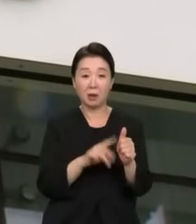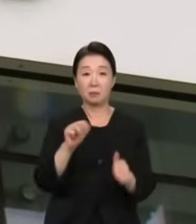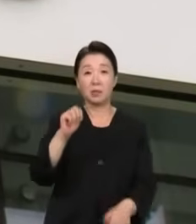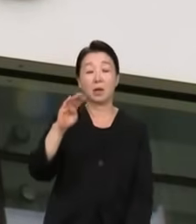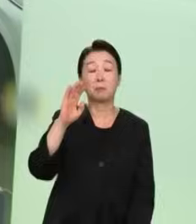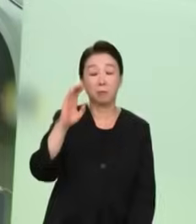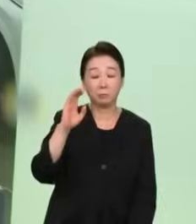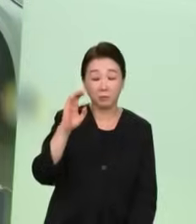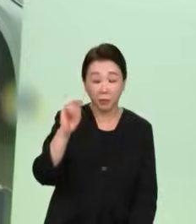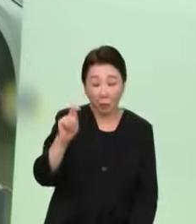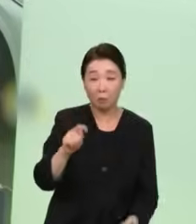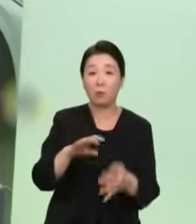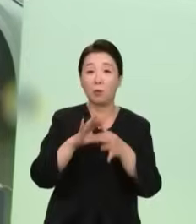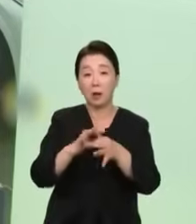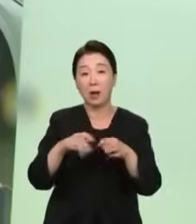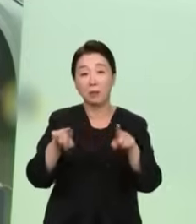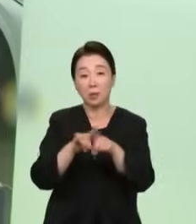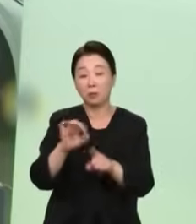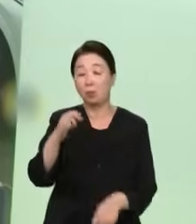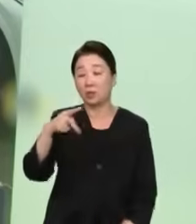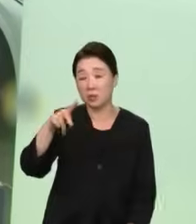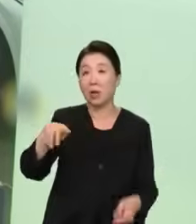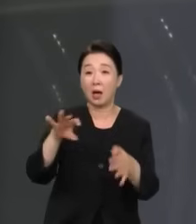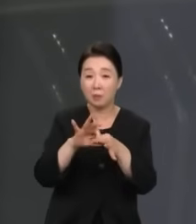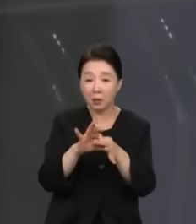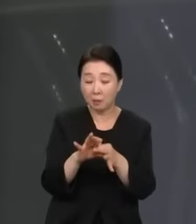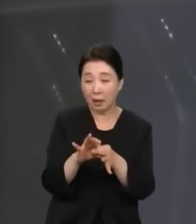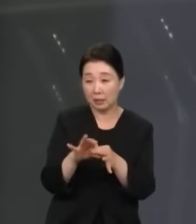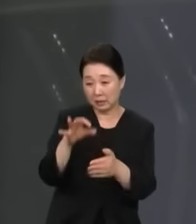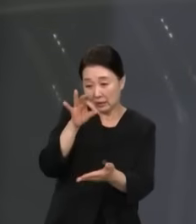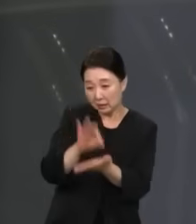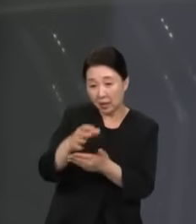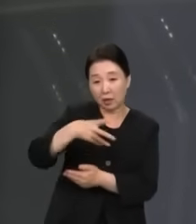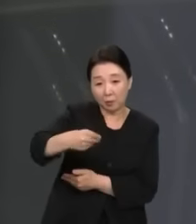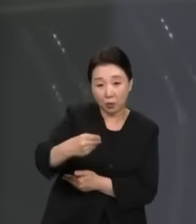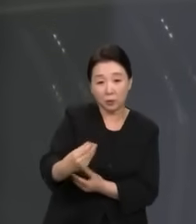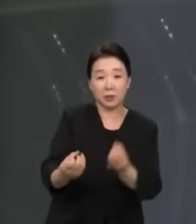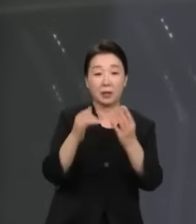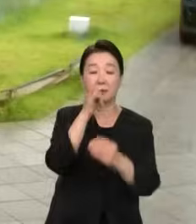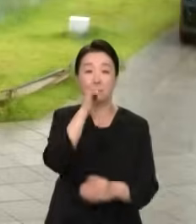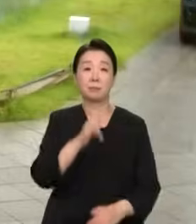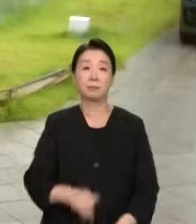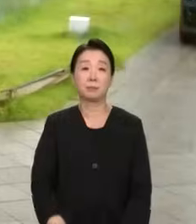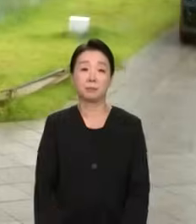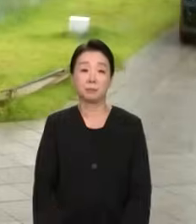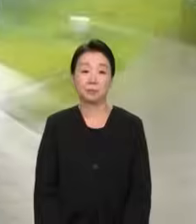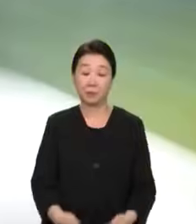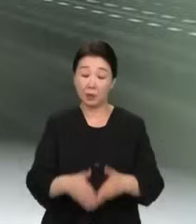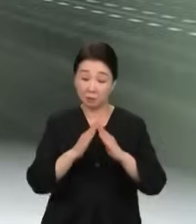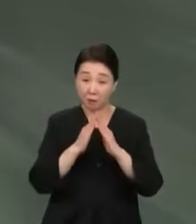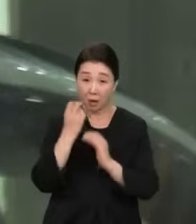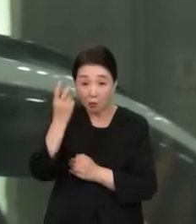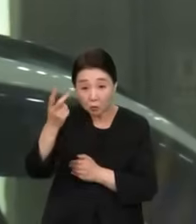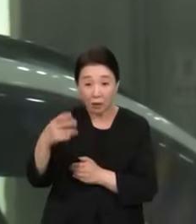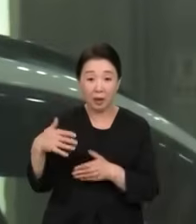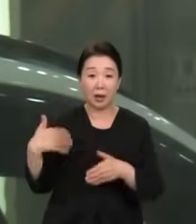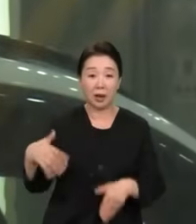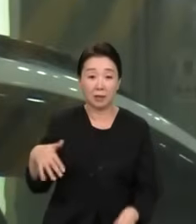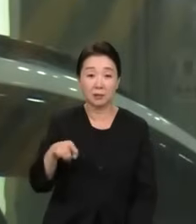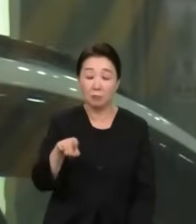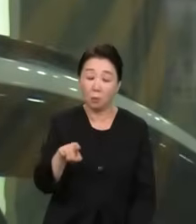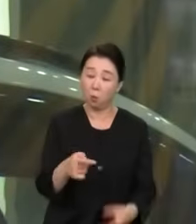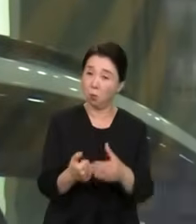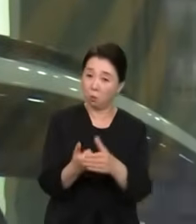모터스와 연계해 BMW 50대를 싸게 빌려주는 큰행사를 했습니다 설립한지 두 달도 안 된 업체로선